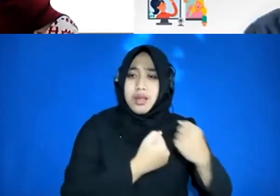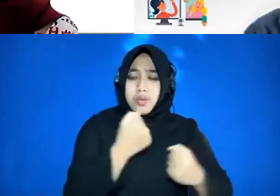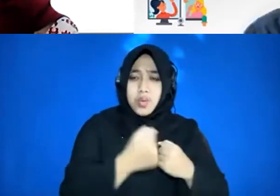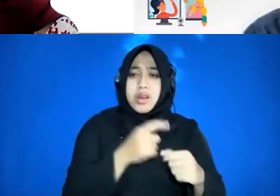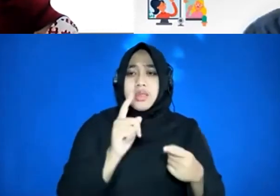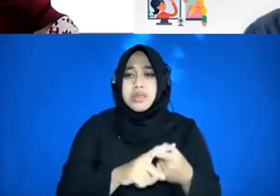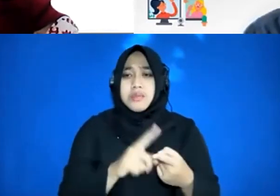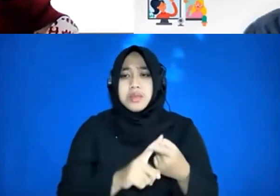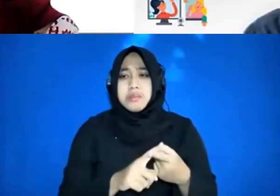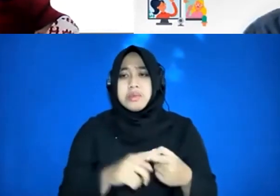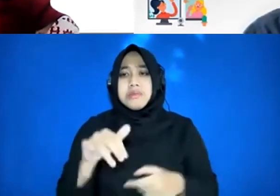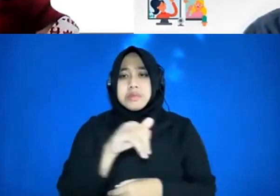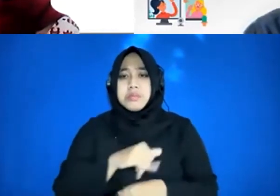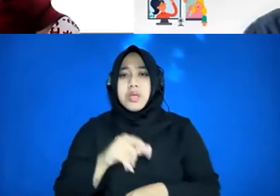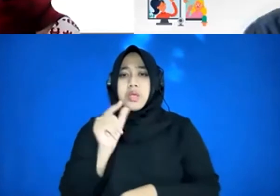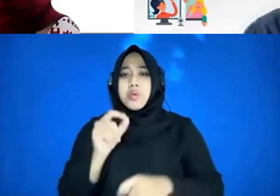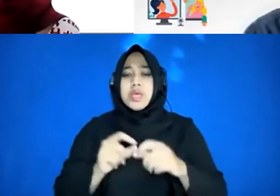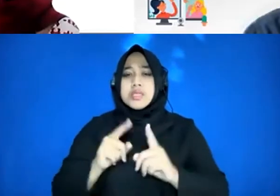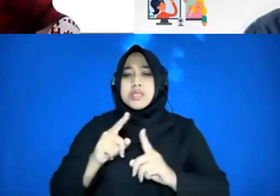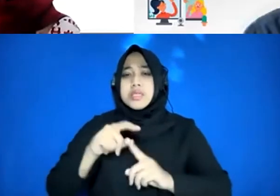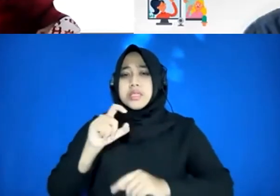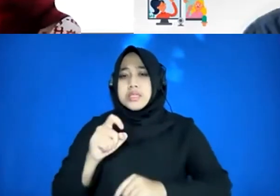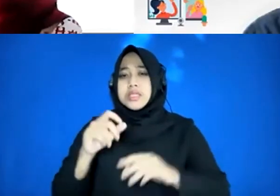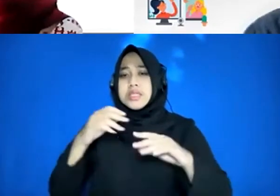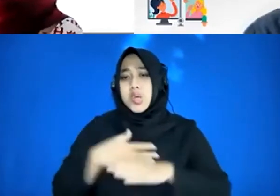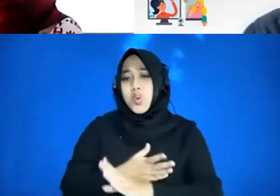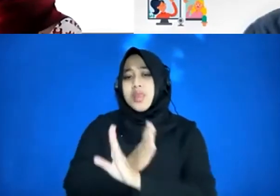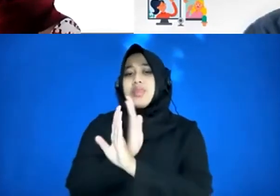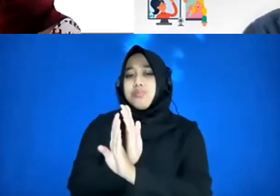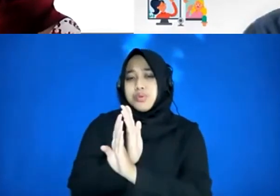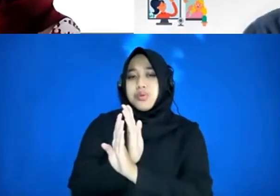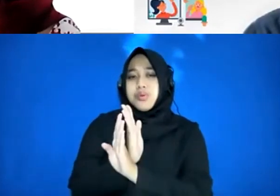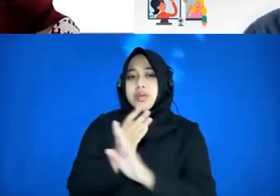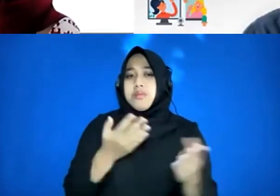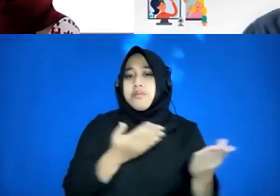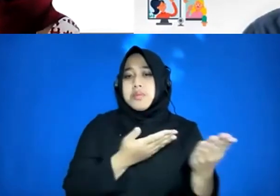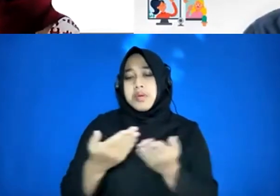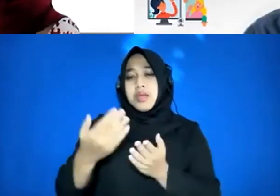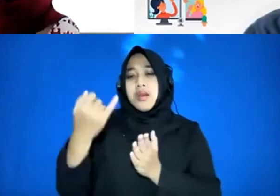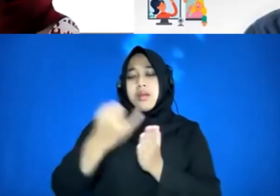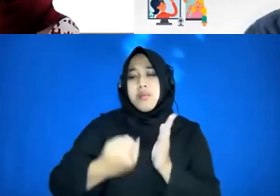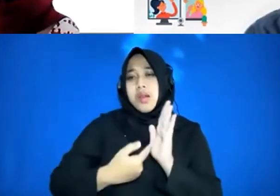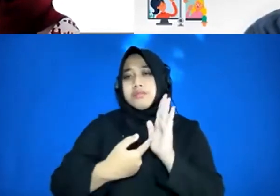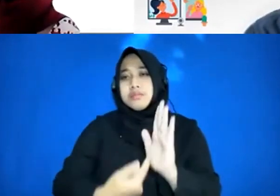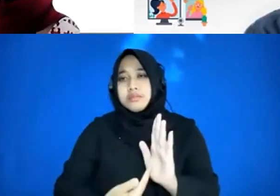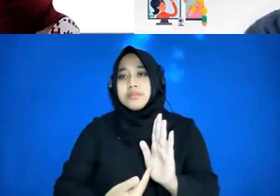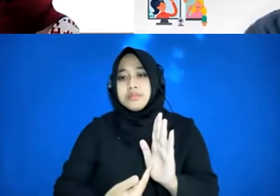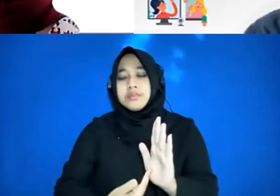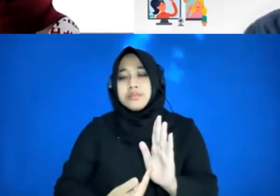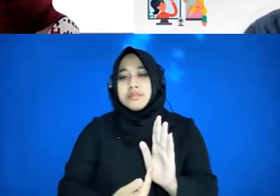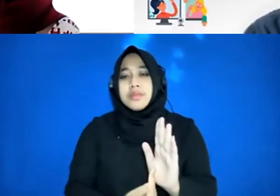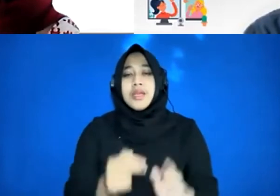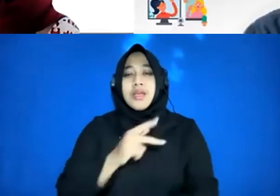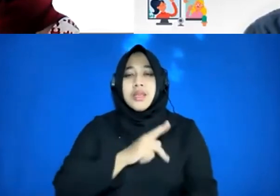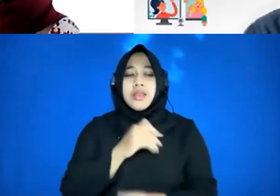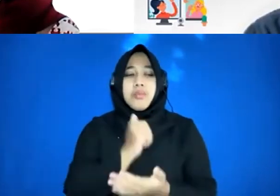teman-teman bersama YSDC di Jawa Timur, itu sudah memberikan gambaran bahwa ketika kita